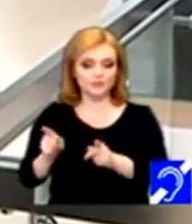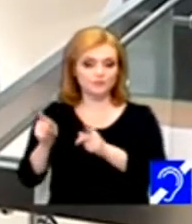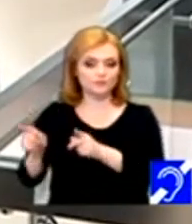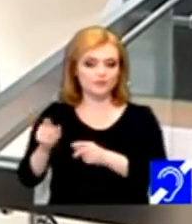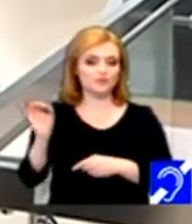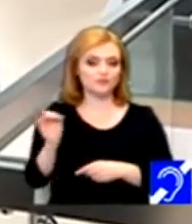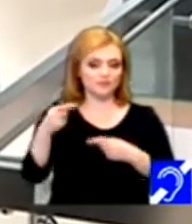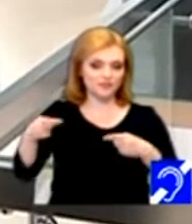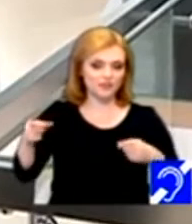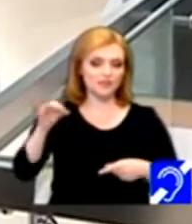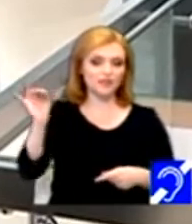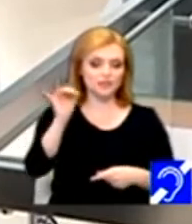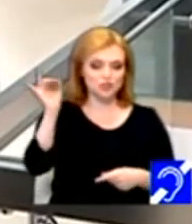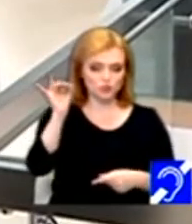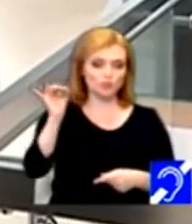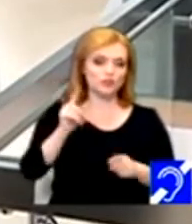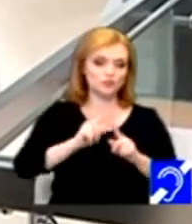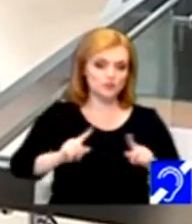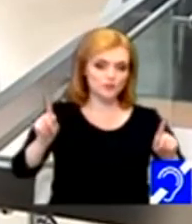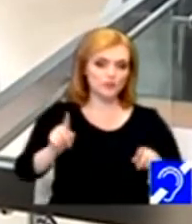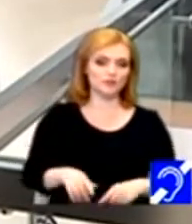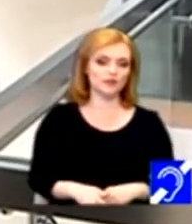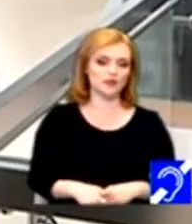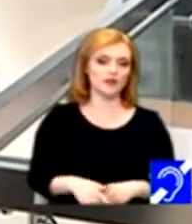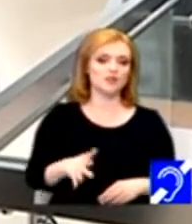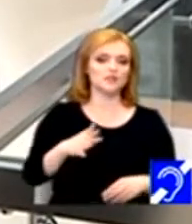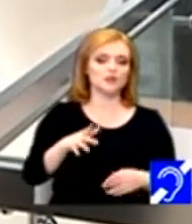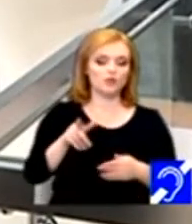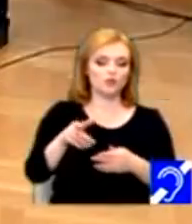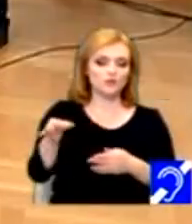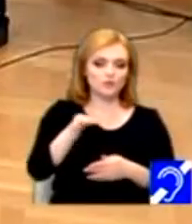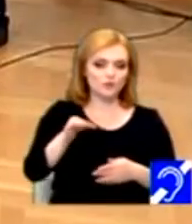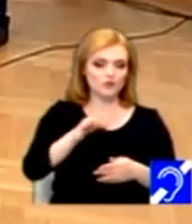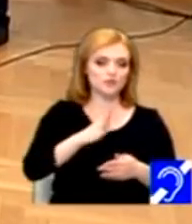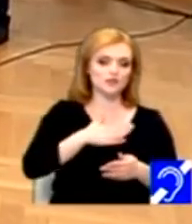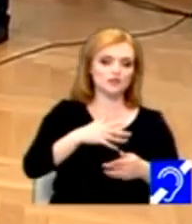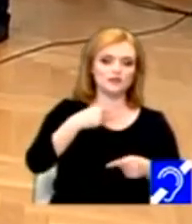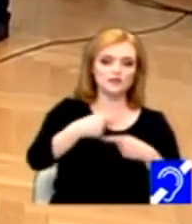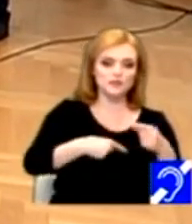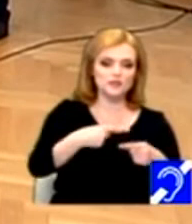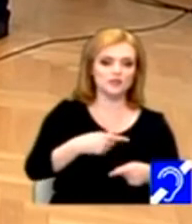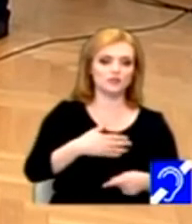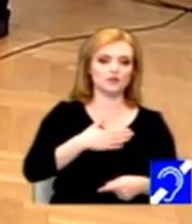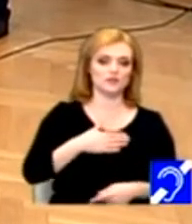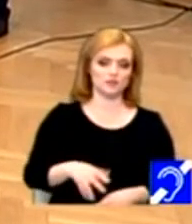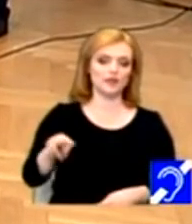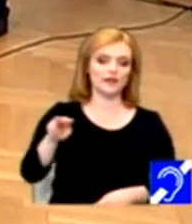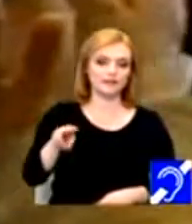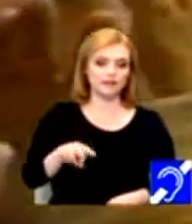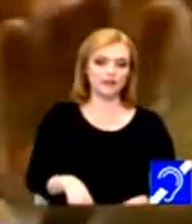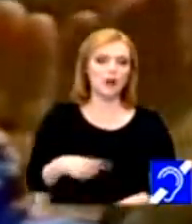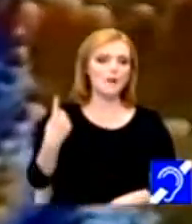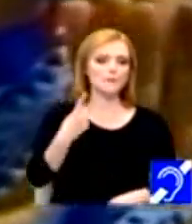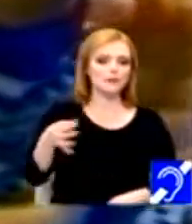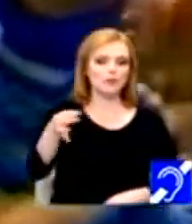domenii, promovează cultura, tradițiile și obiceiurile noastre. Prima monedă comemorativă a fost emisă de BNM în